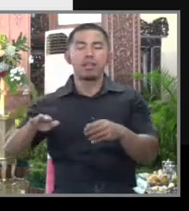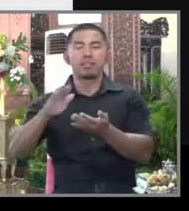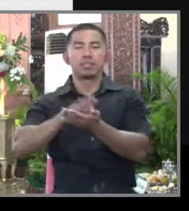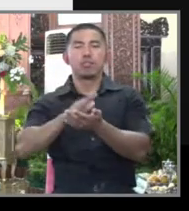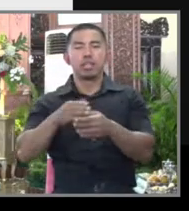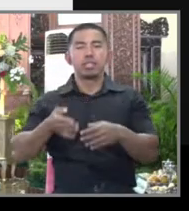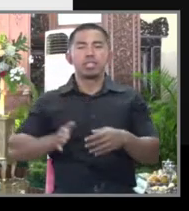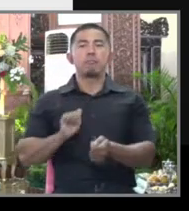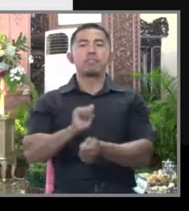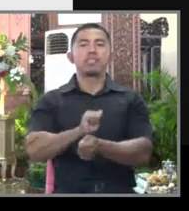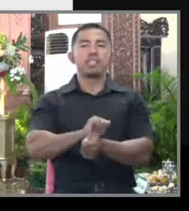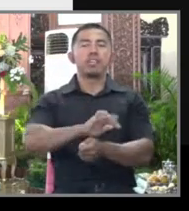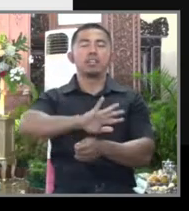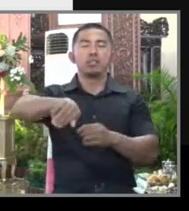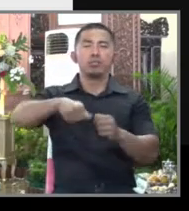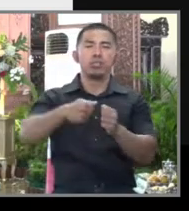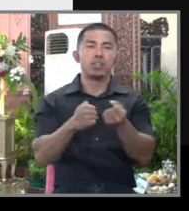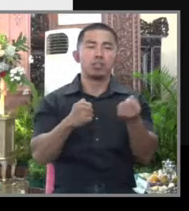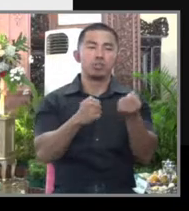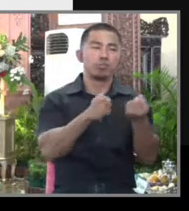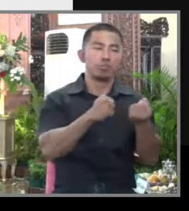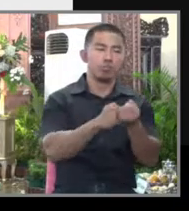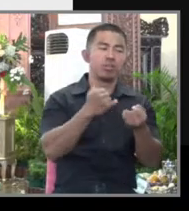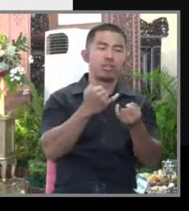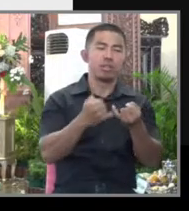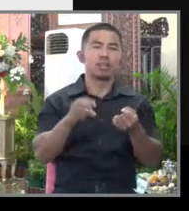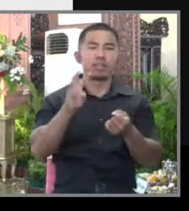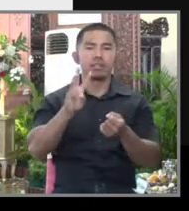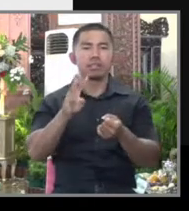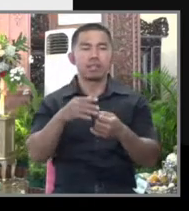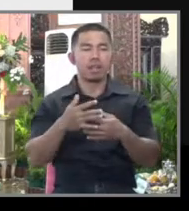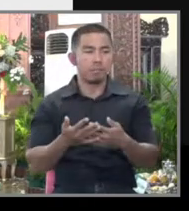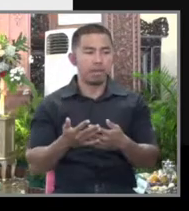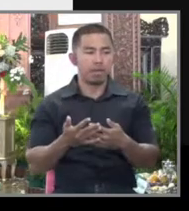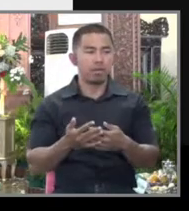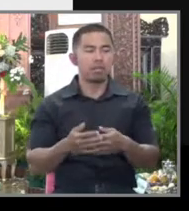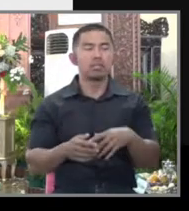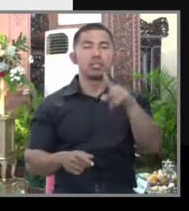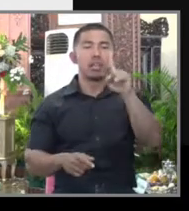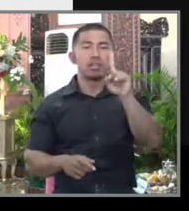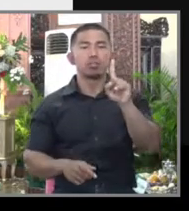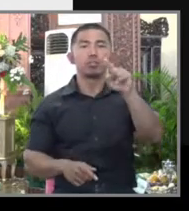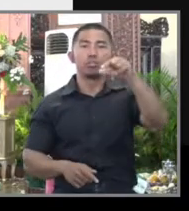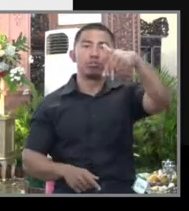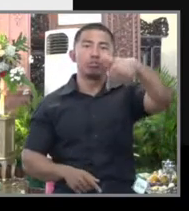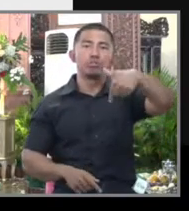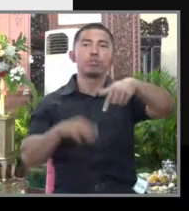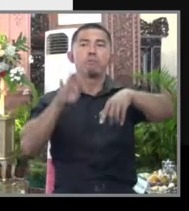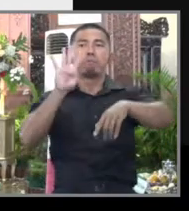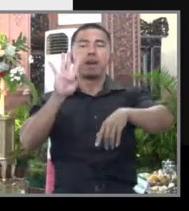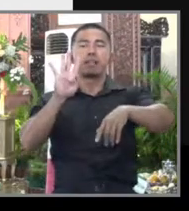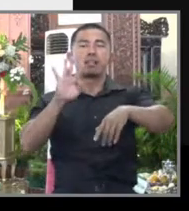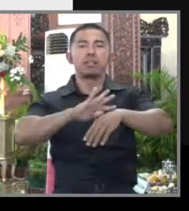kerja. Total dukungan dari ketiga mencapai 174 miliar.